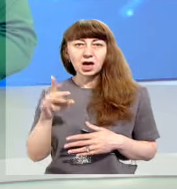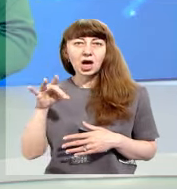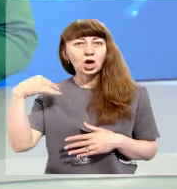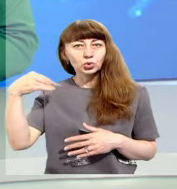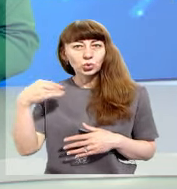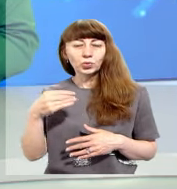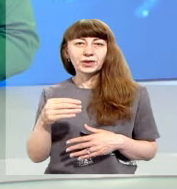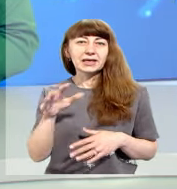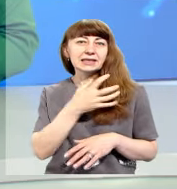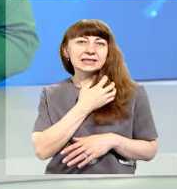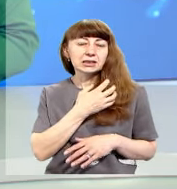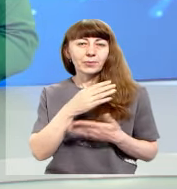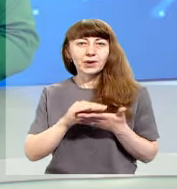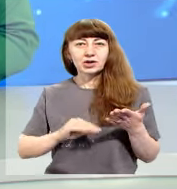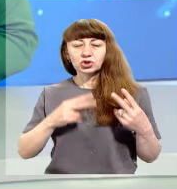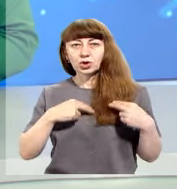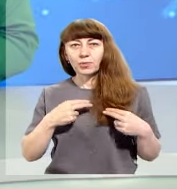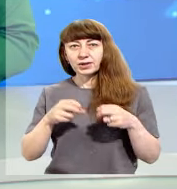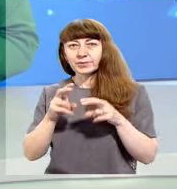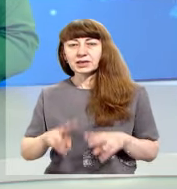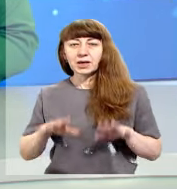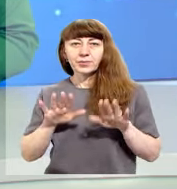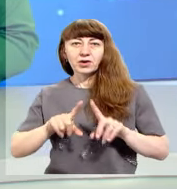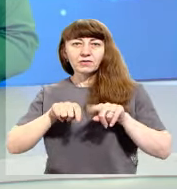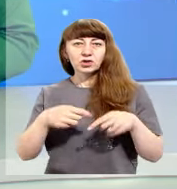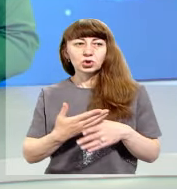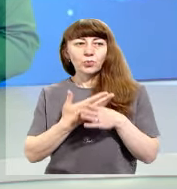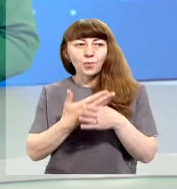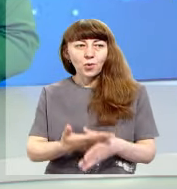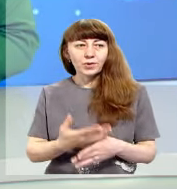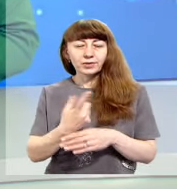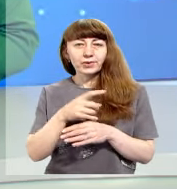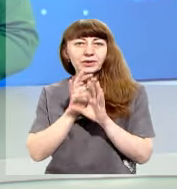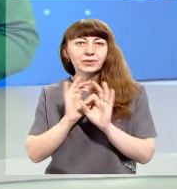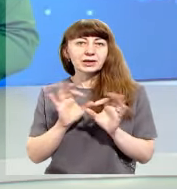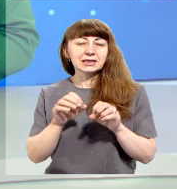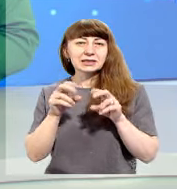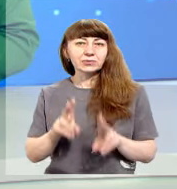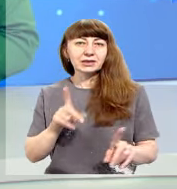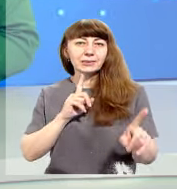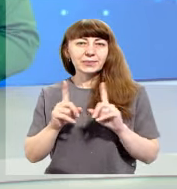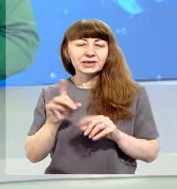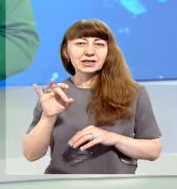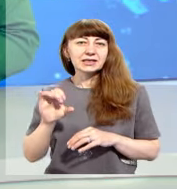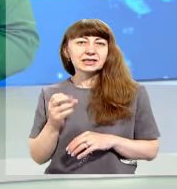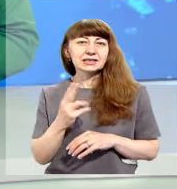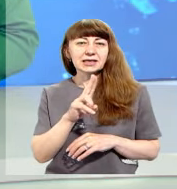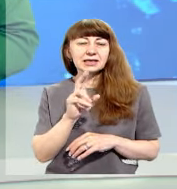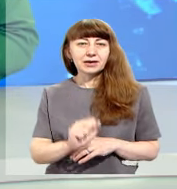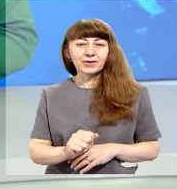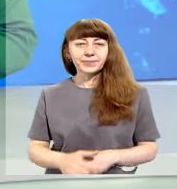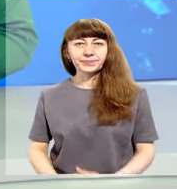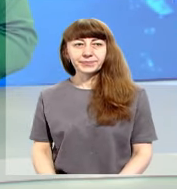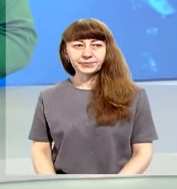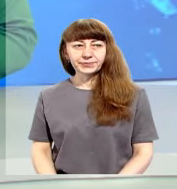Кызылорды. В регионе продолжают работать специальные места по выдаче помощи. Об этом рассказали на специальном брифинге, где озвучили итоги